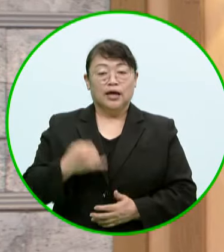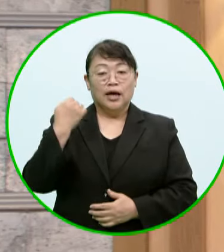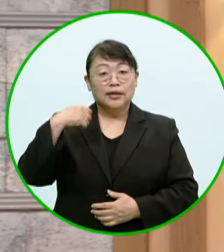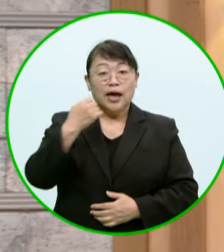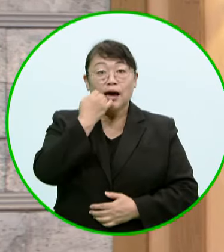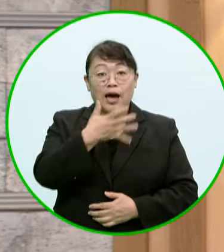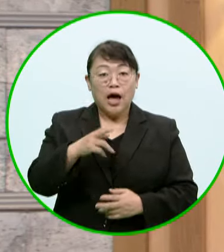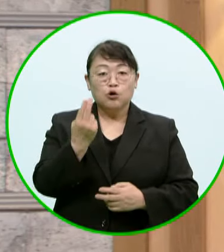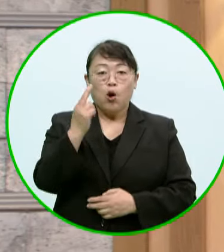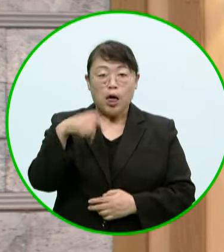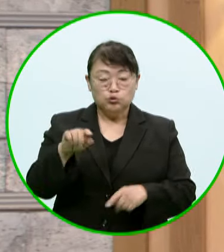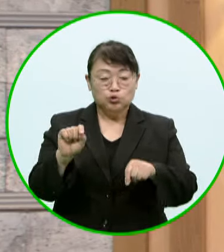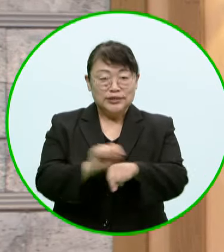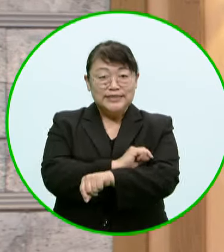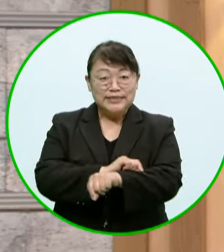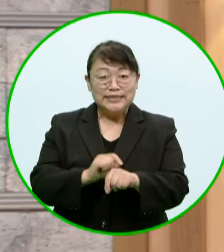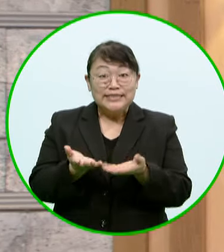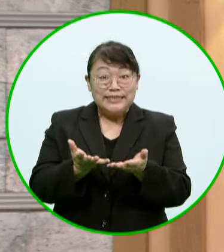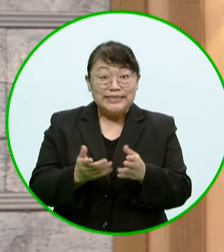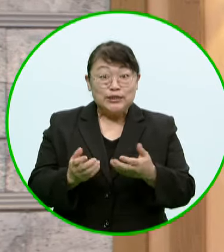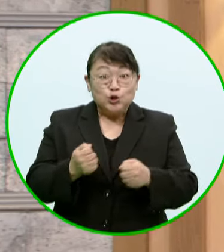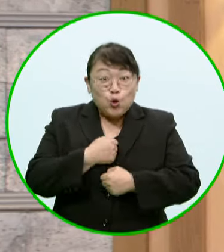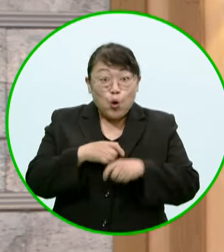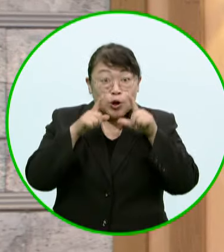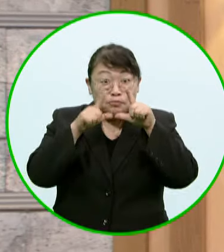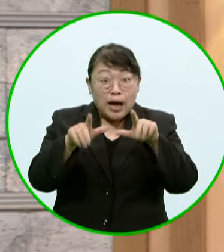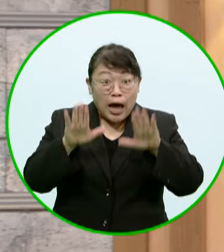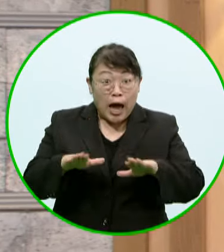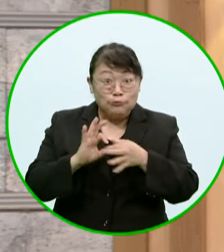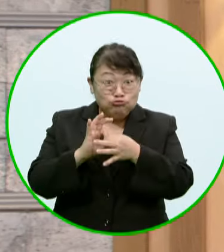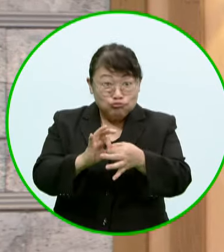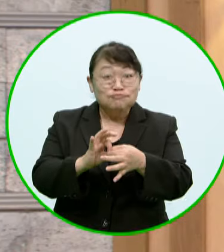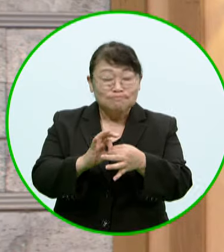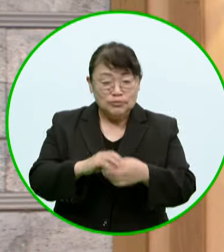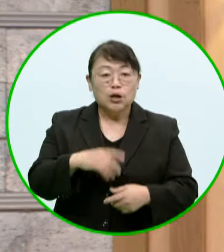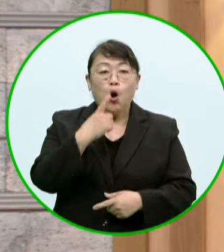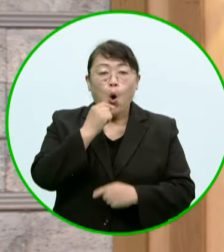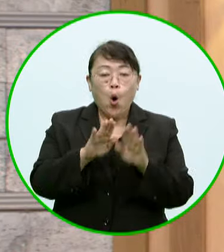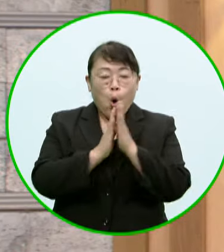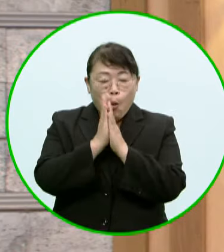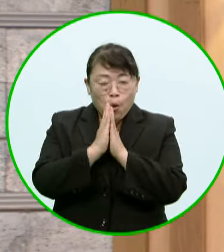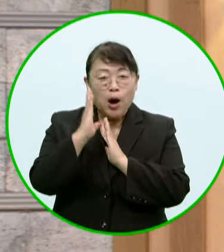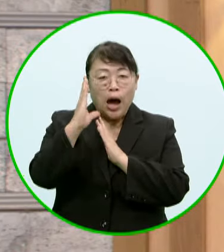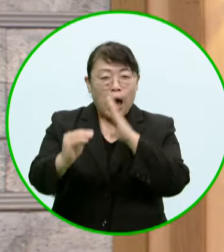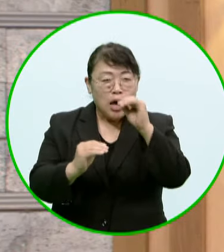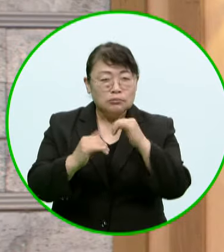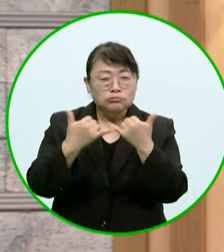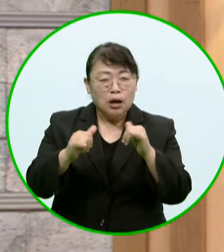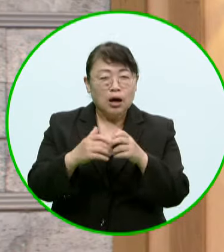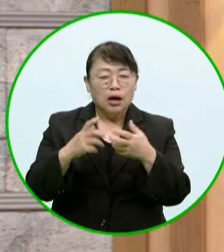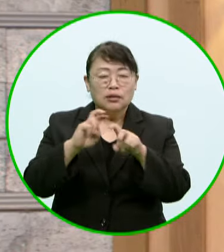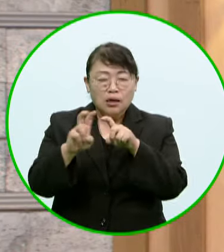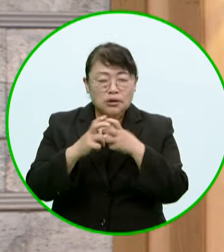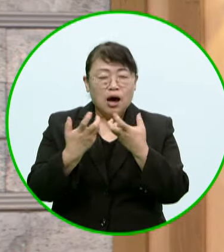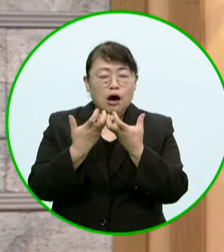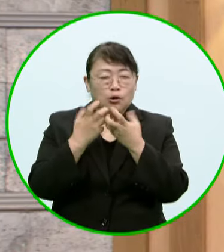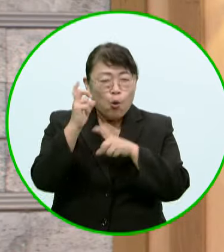南海トラフ地震臨時情報が出され警戒が続く中お盆の規制ラッシュが続いてい